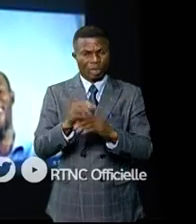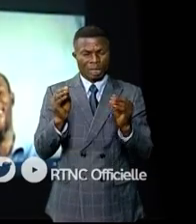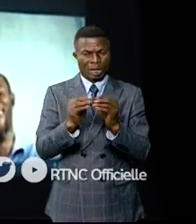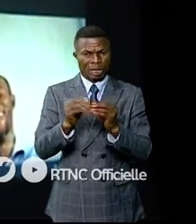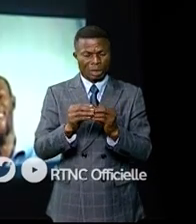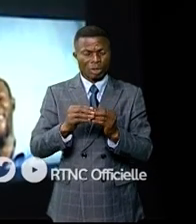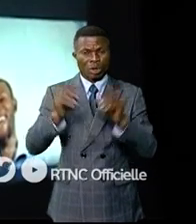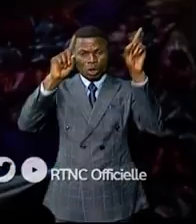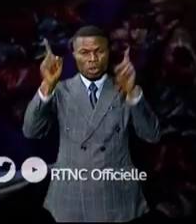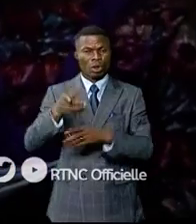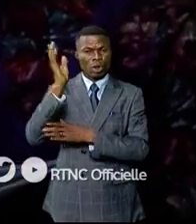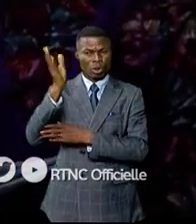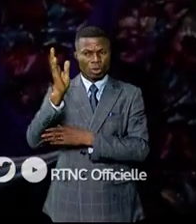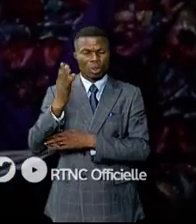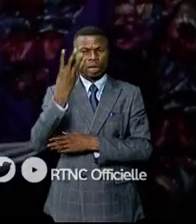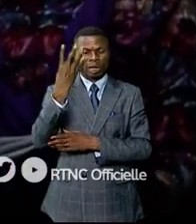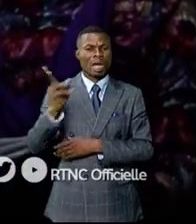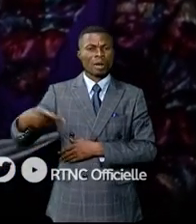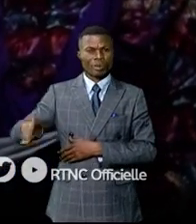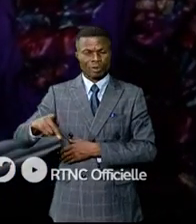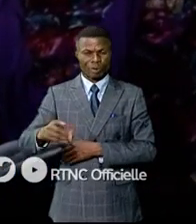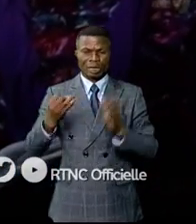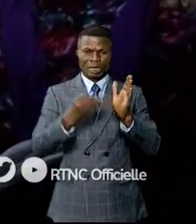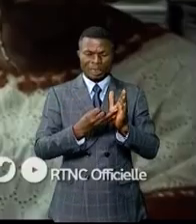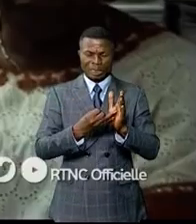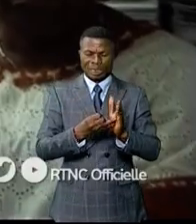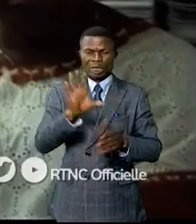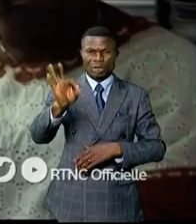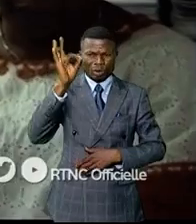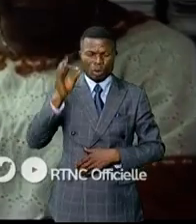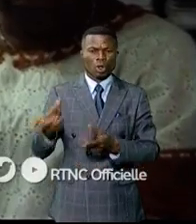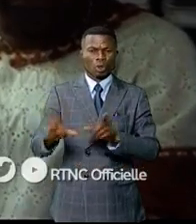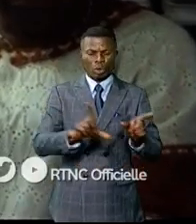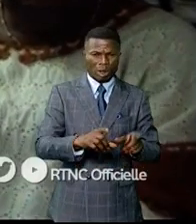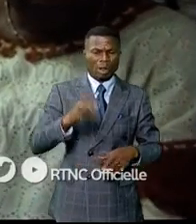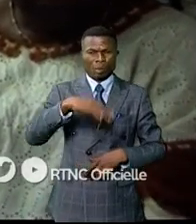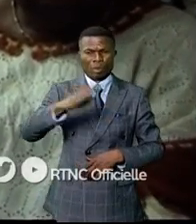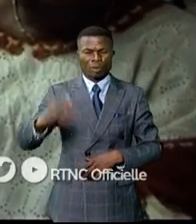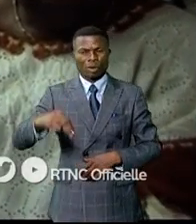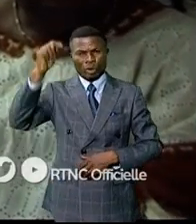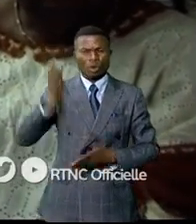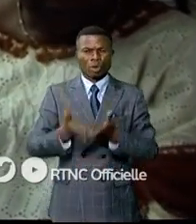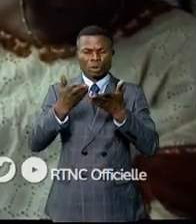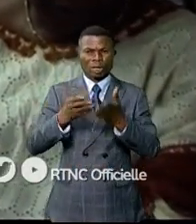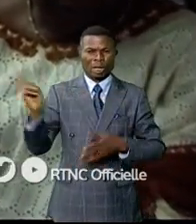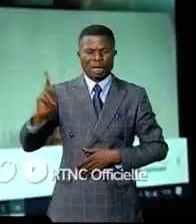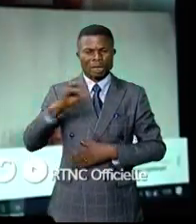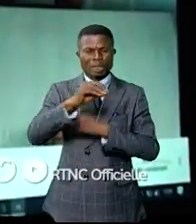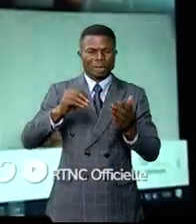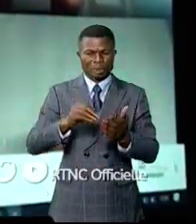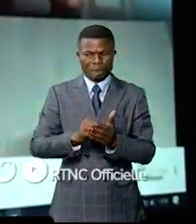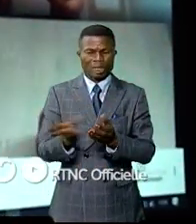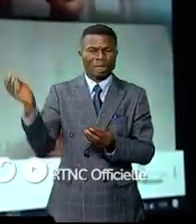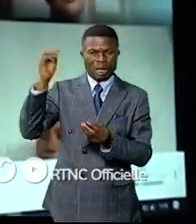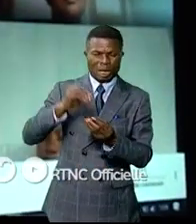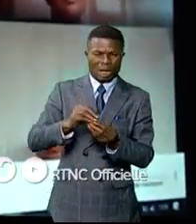par visioconférence. 4 provinces sur les 7 points focaux, Lualaba, Maniema, Nord Kivu et Kasaï Central.